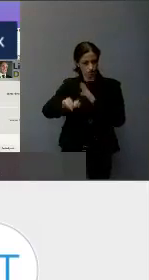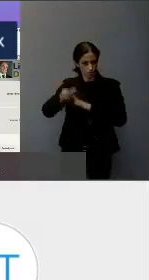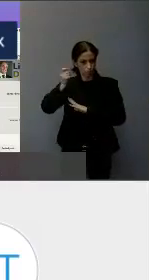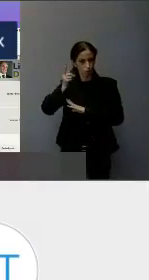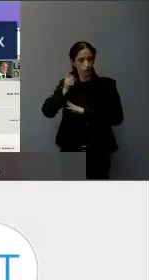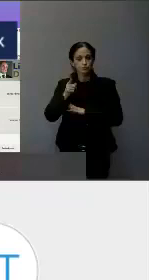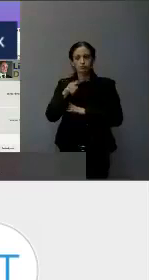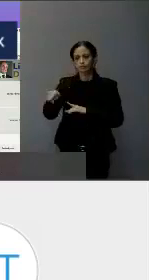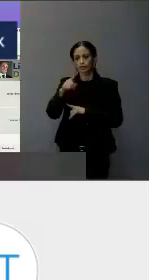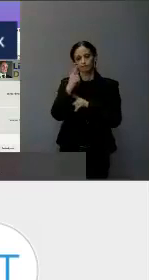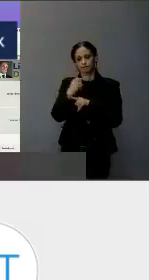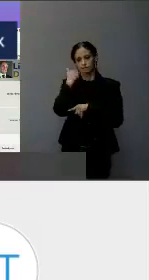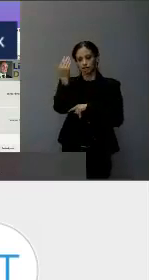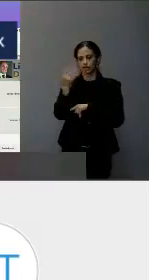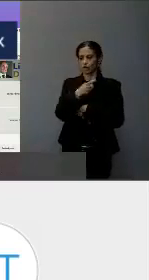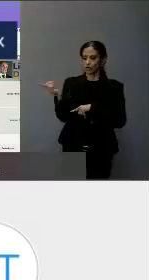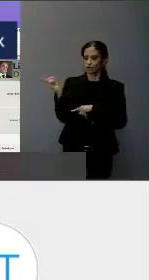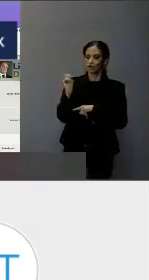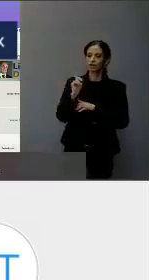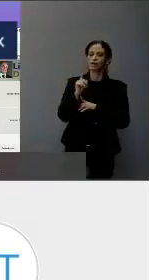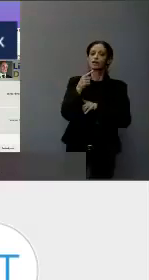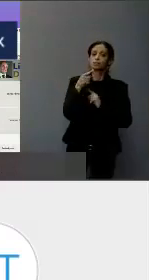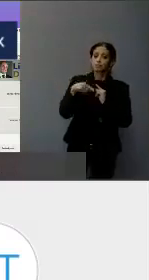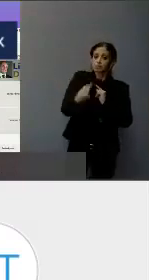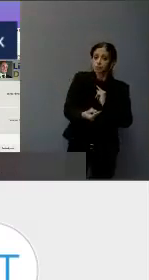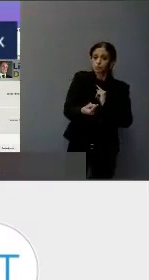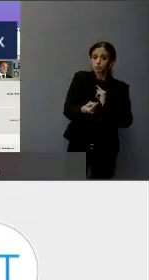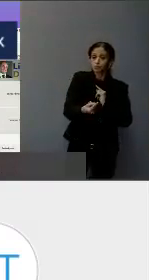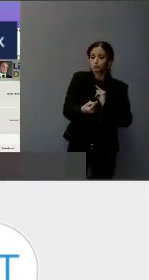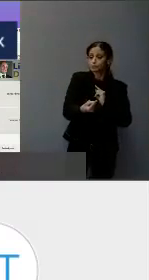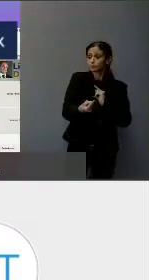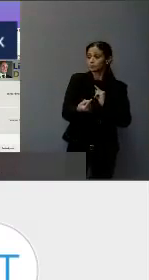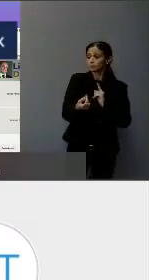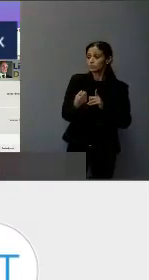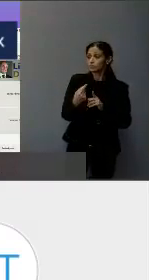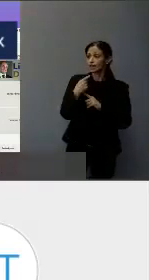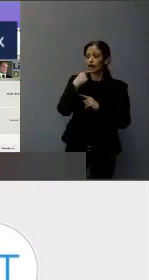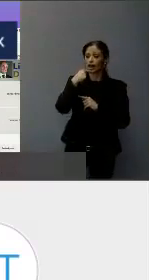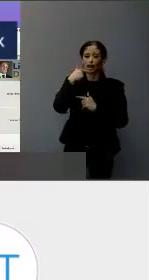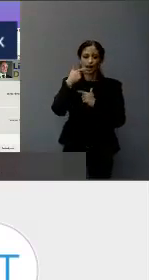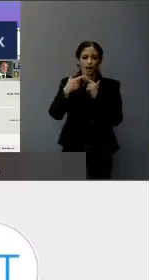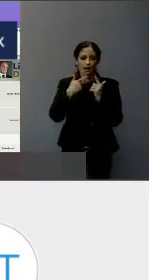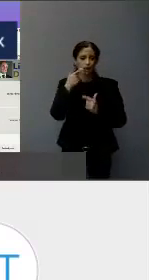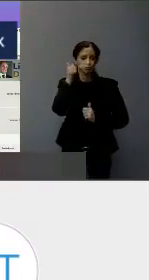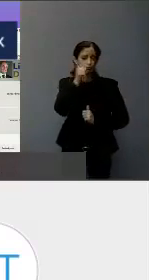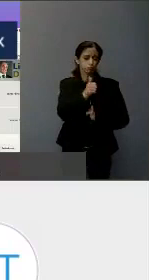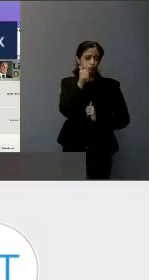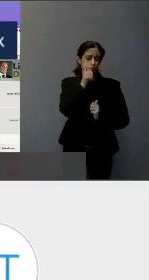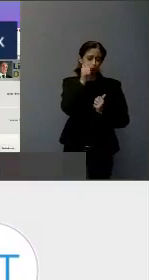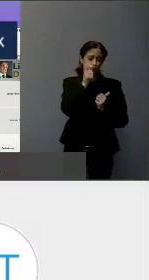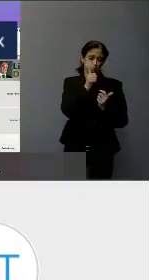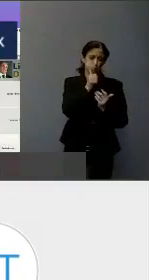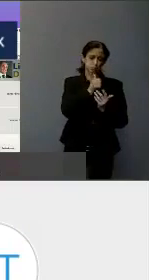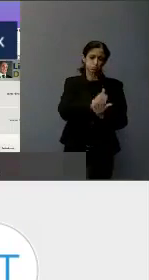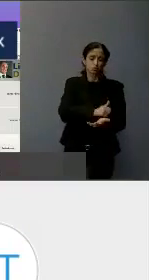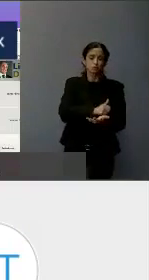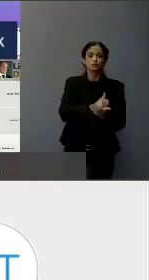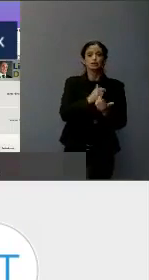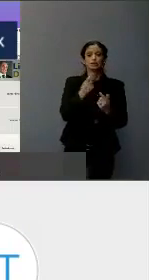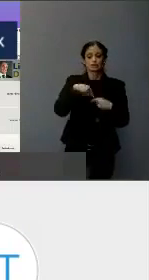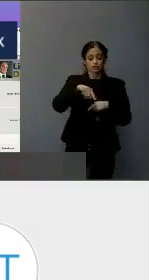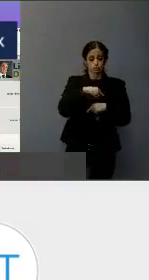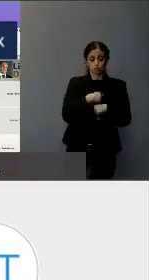e poi avete detto una montagna di bugie noi abbiamo fatto ben quattro